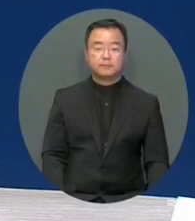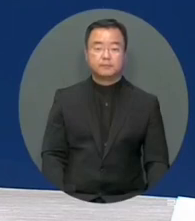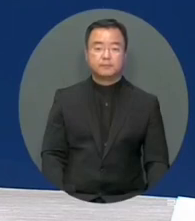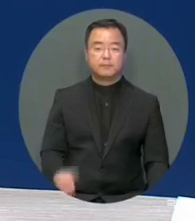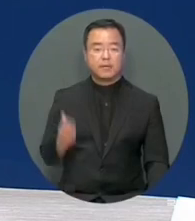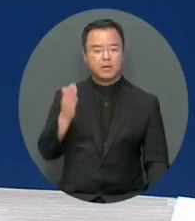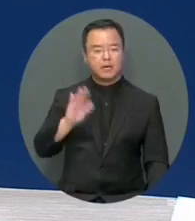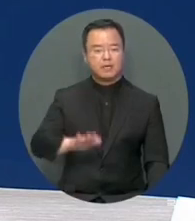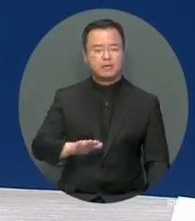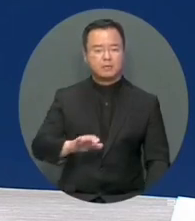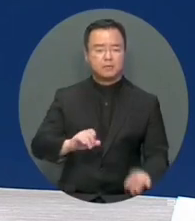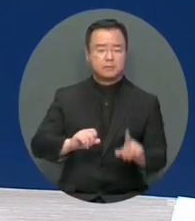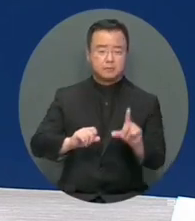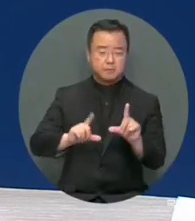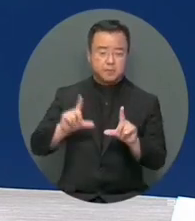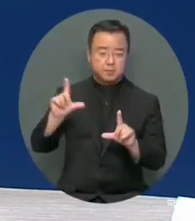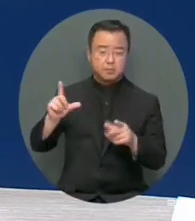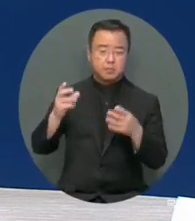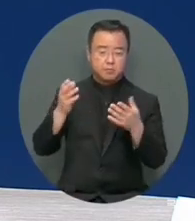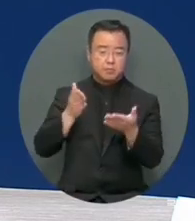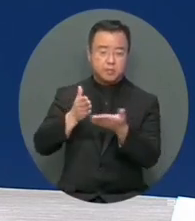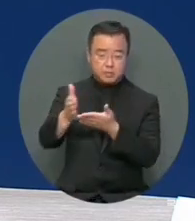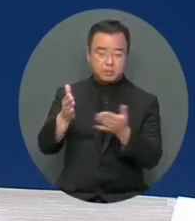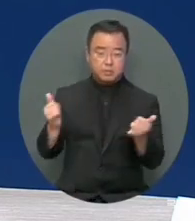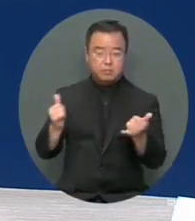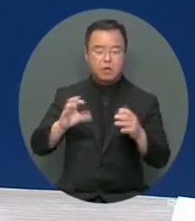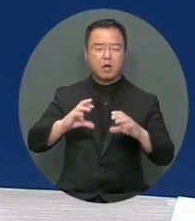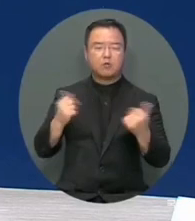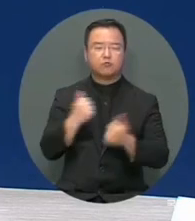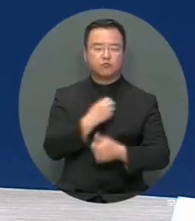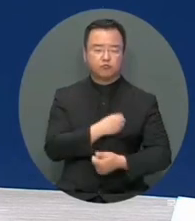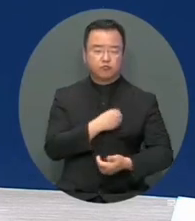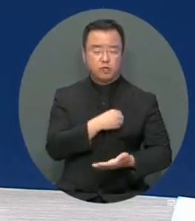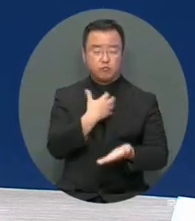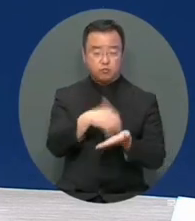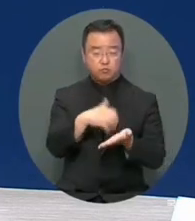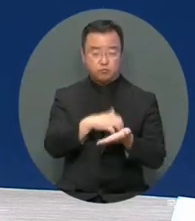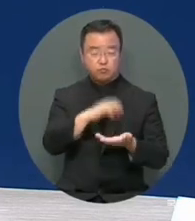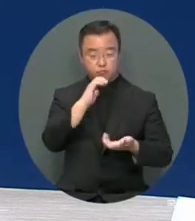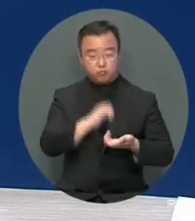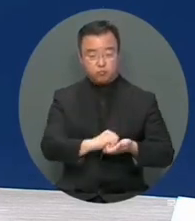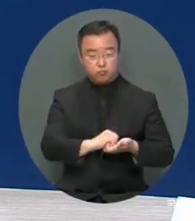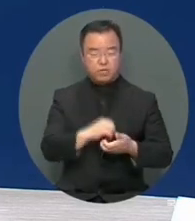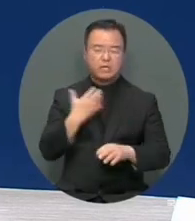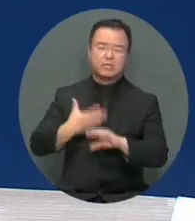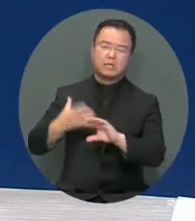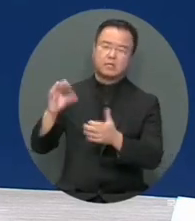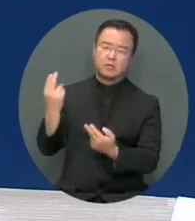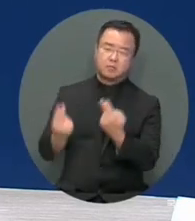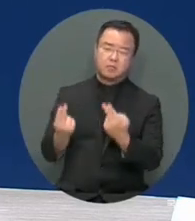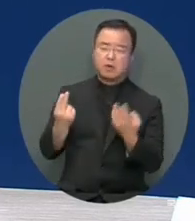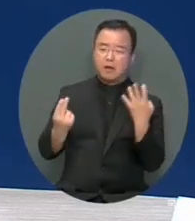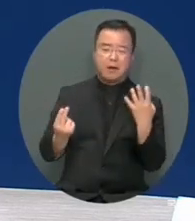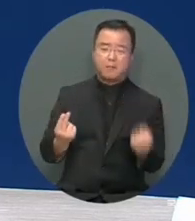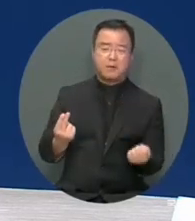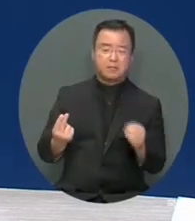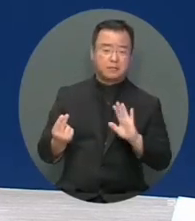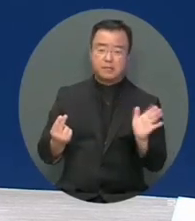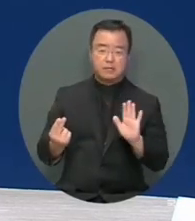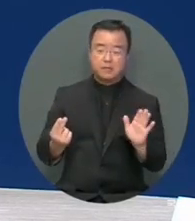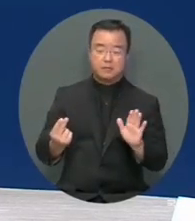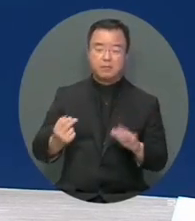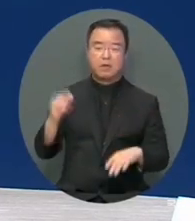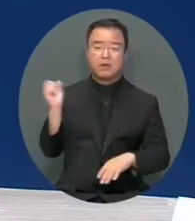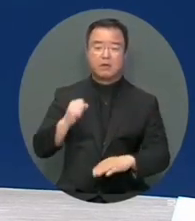많은 전문가들은 우리의 국회의원 정수가 다른 나라에 비교해서 결코 많은 게 아니다. 오히려